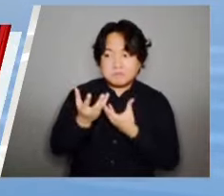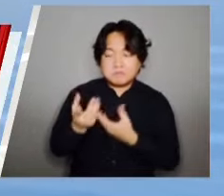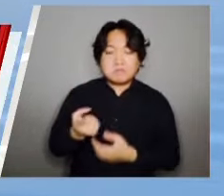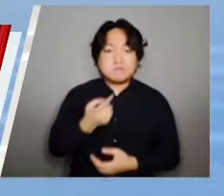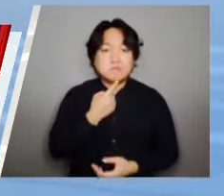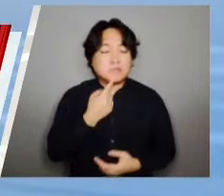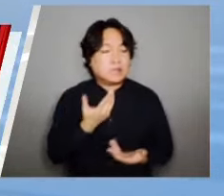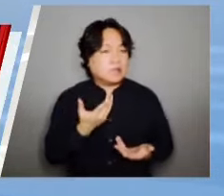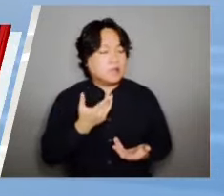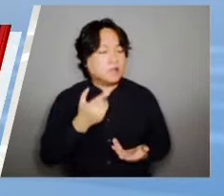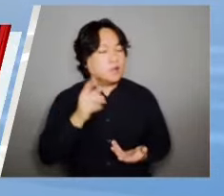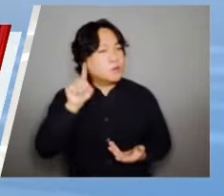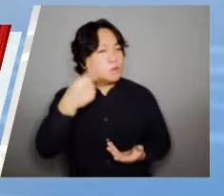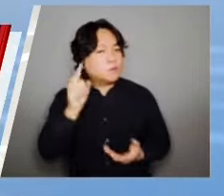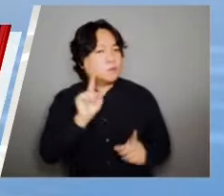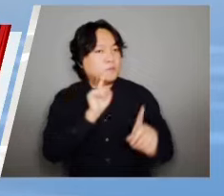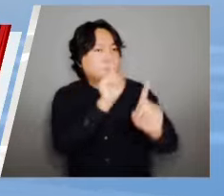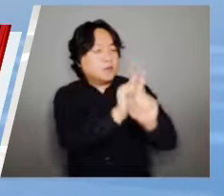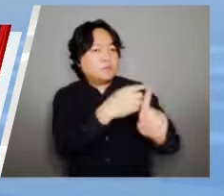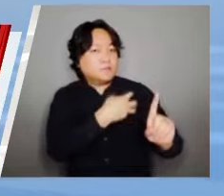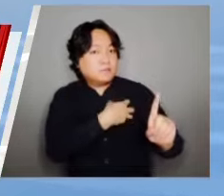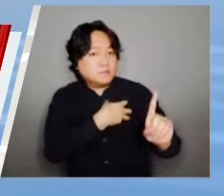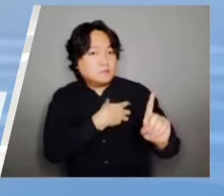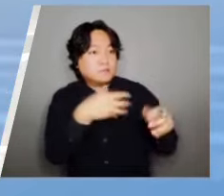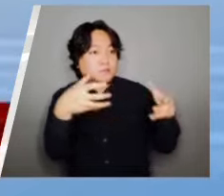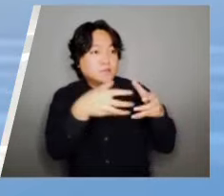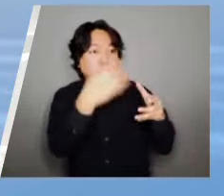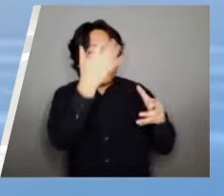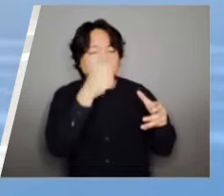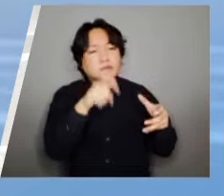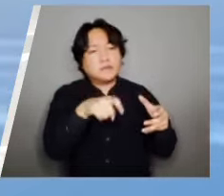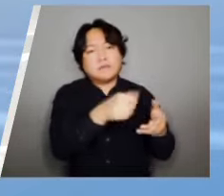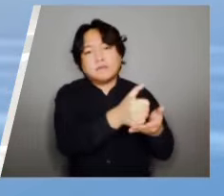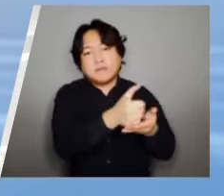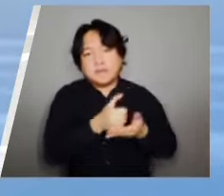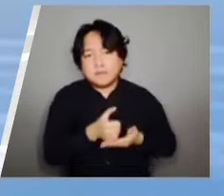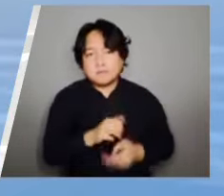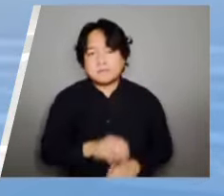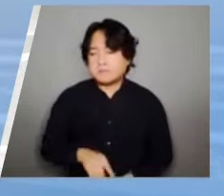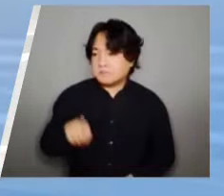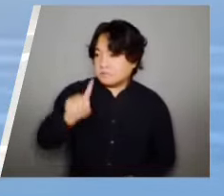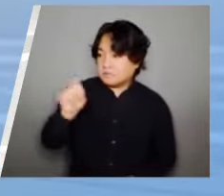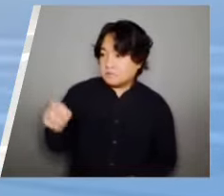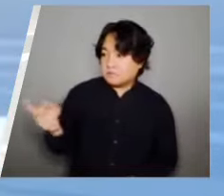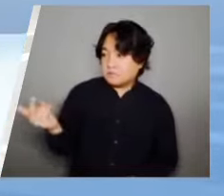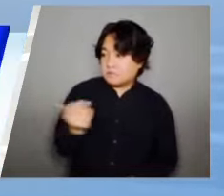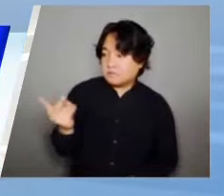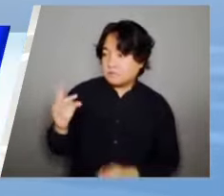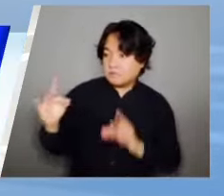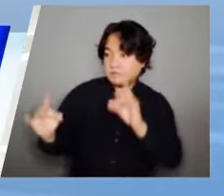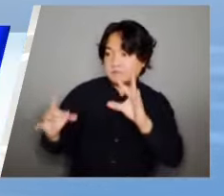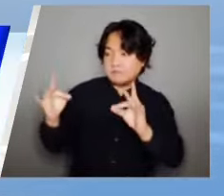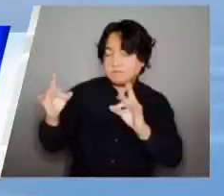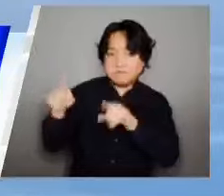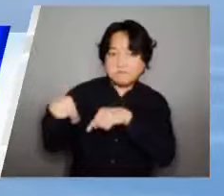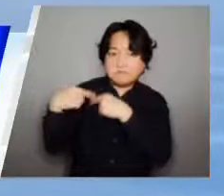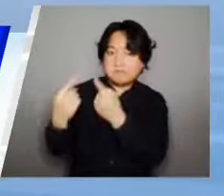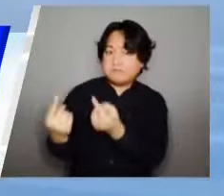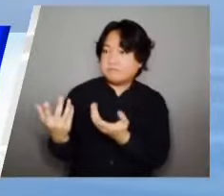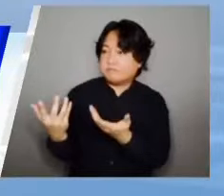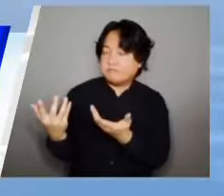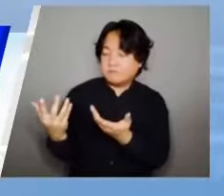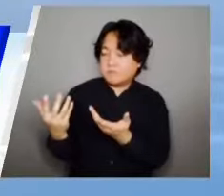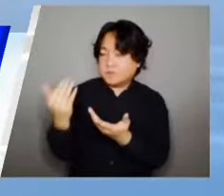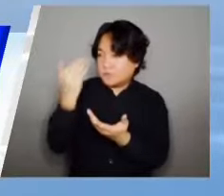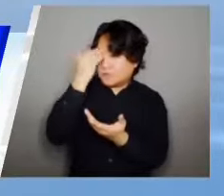Uh of our community matagal na po ba kayo magkakilala ng dating Chief